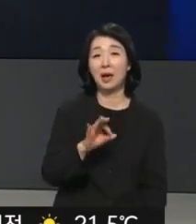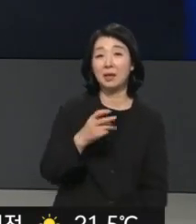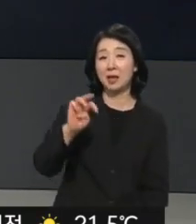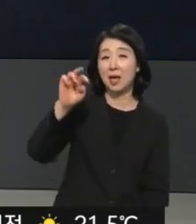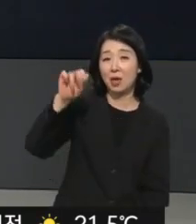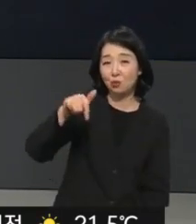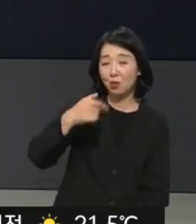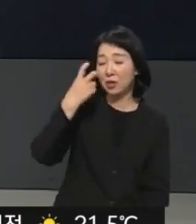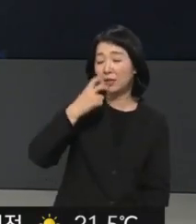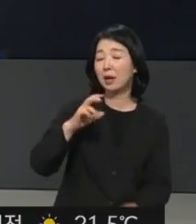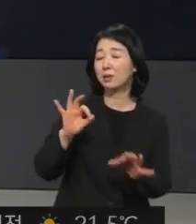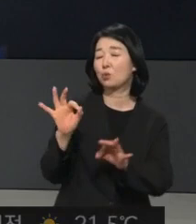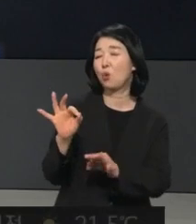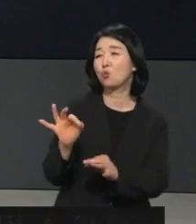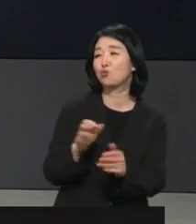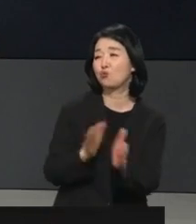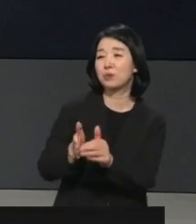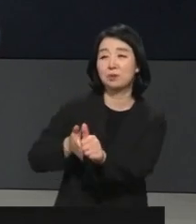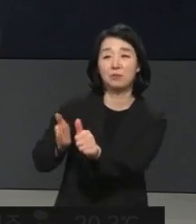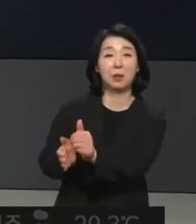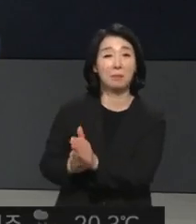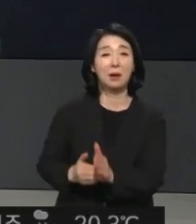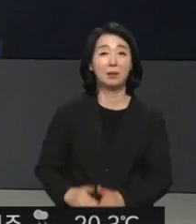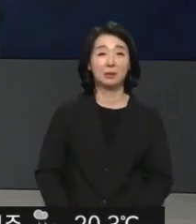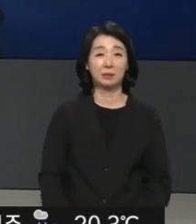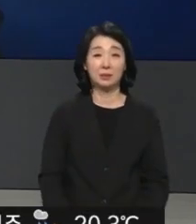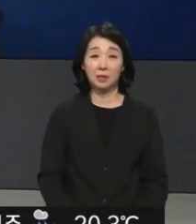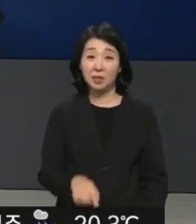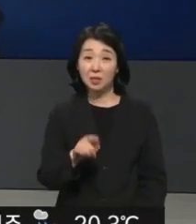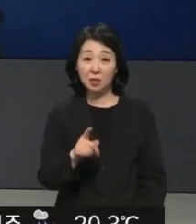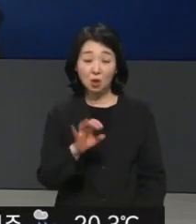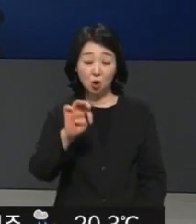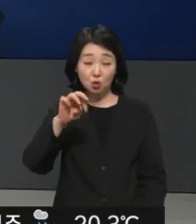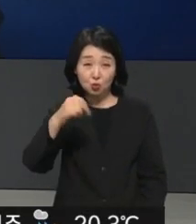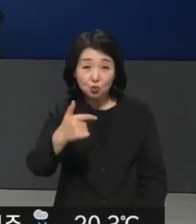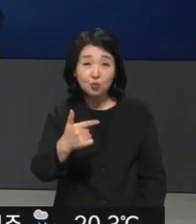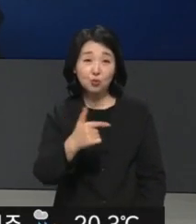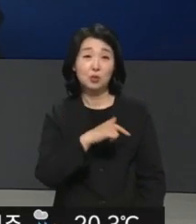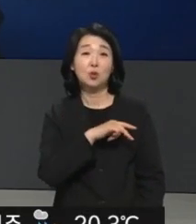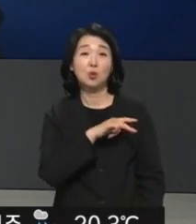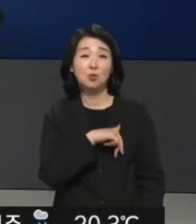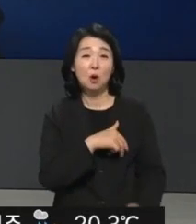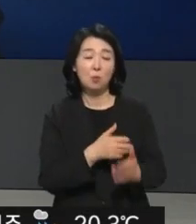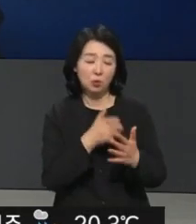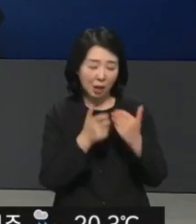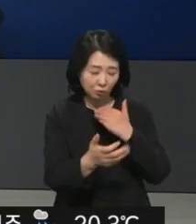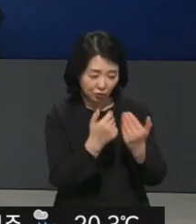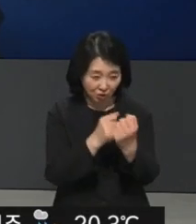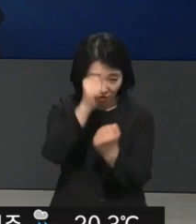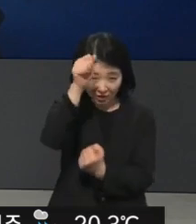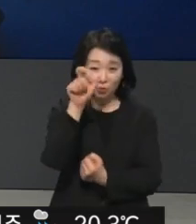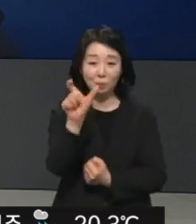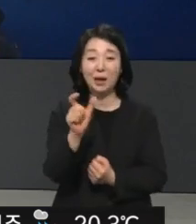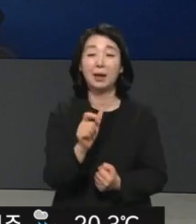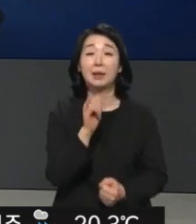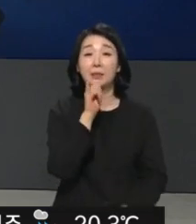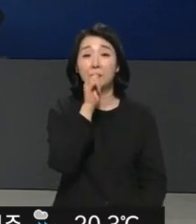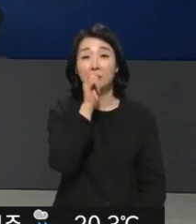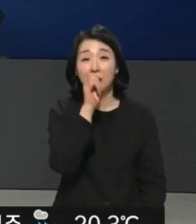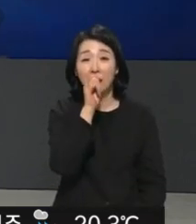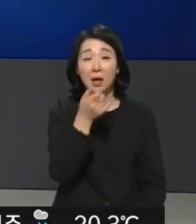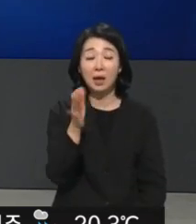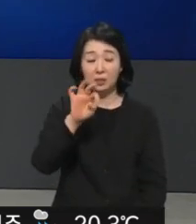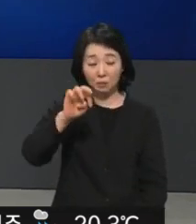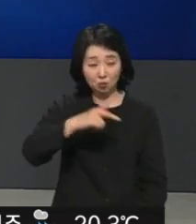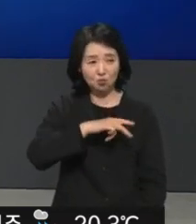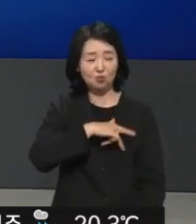돈을 마련하라고 했다는 게 검찰 판단입니다. 이 점은 윤관석 의원의 압수수색 영장에도 명시가 돼 있는데요. 하지만 윤